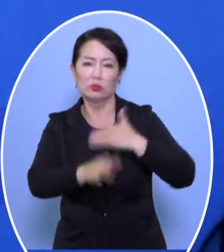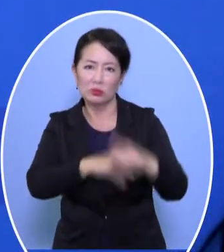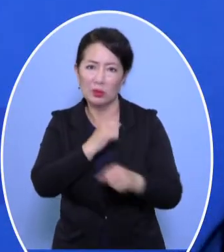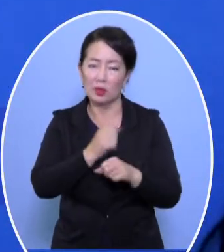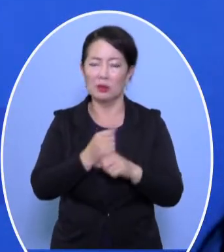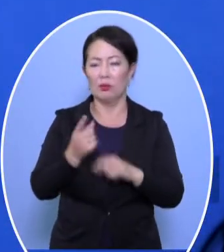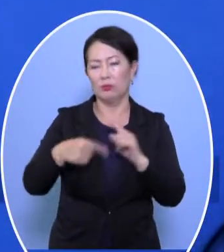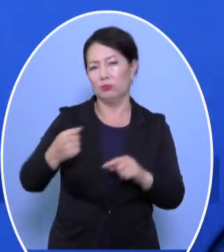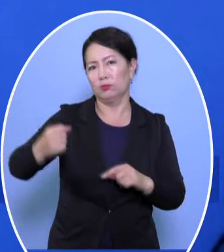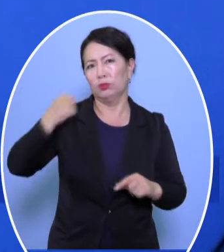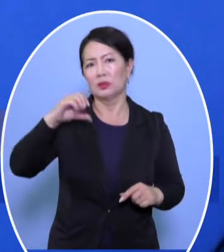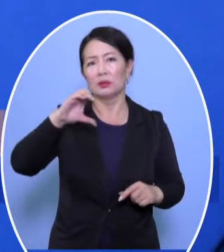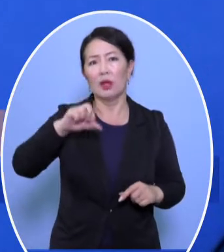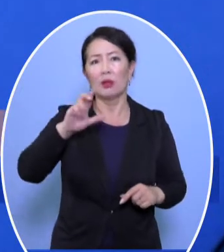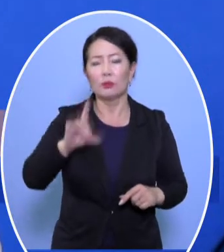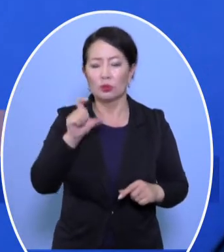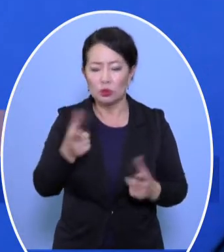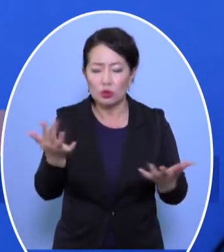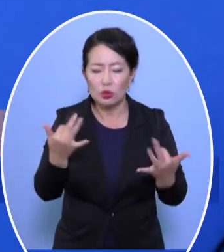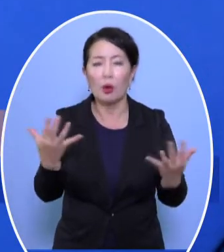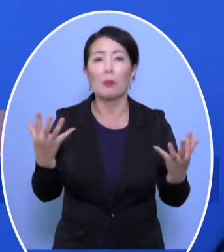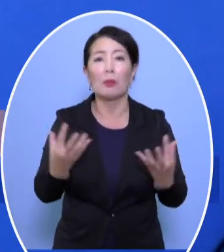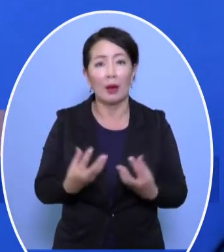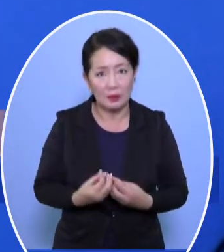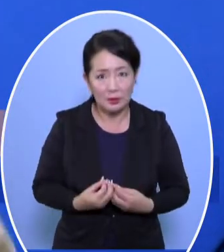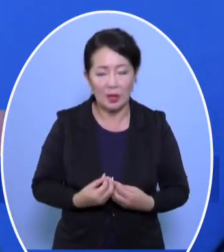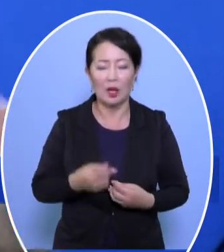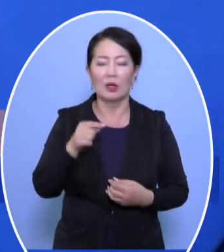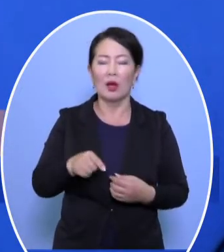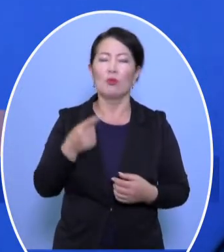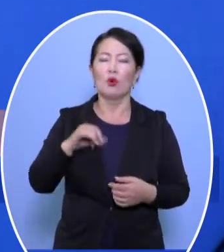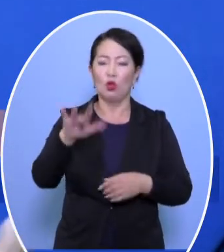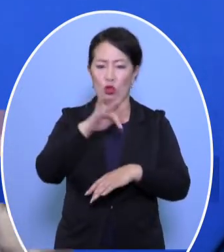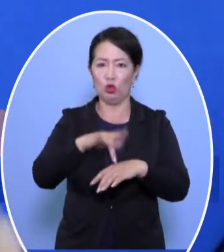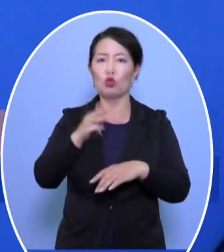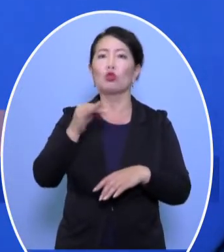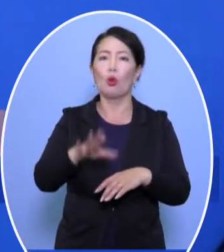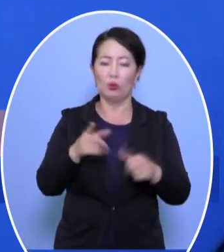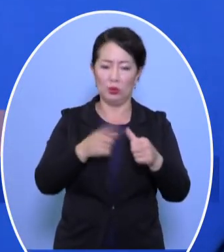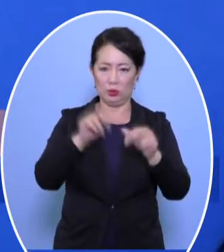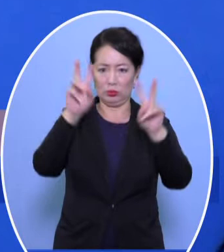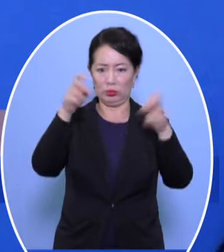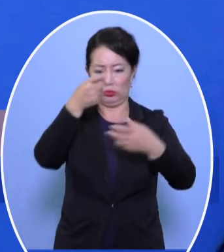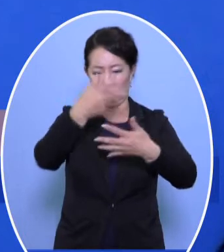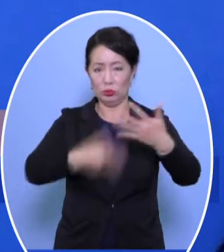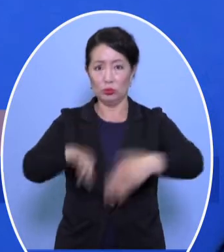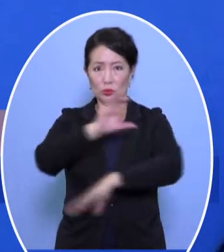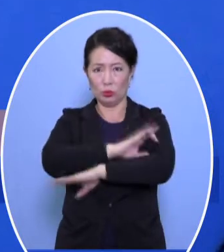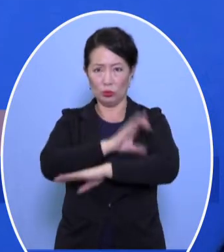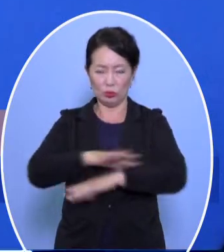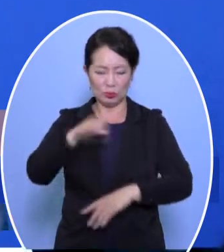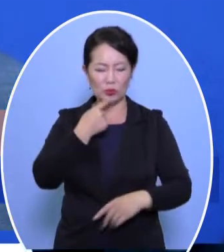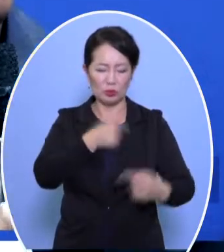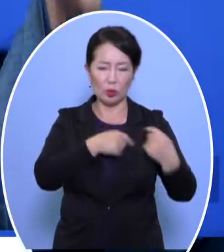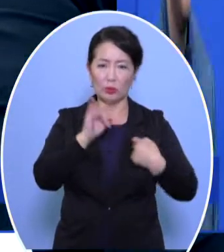явдаг энэ тэргүүлэг салбарыг чинь авч явдаг хүний тоо бол багаснаа. Тэр дундаа ялангуяа төвийн гээд байгаа нэр бүхий сургуулиуд бол бид нар үнэхээр